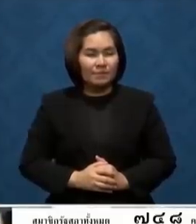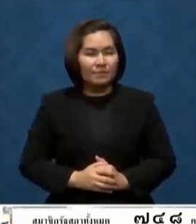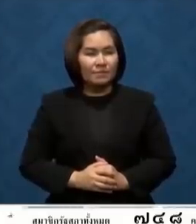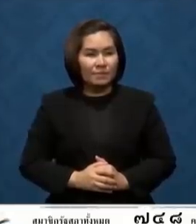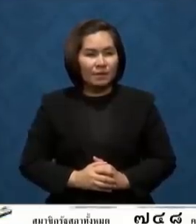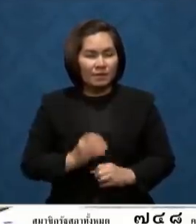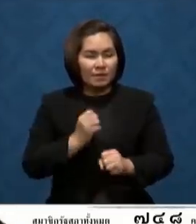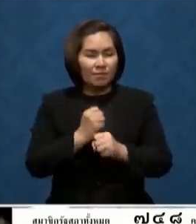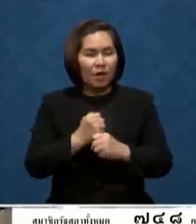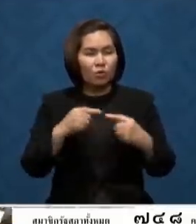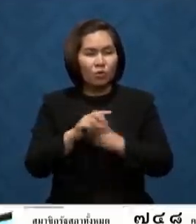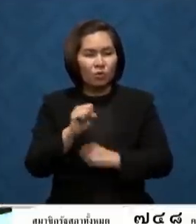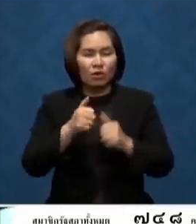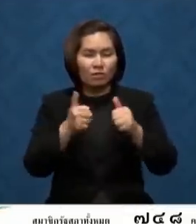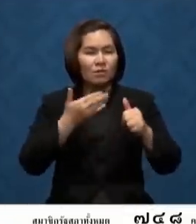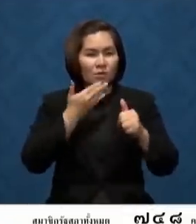ครับขอบคุณมากครับ